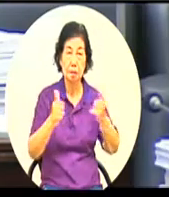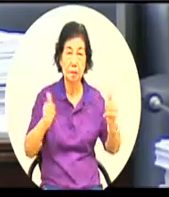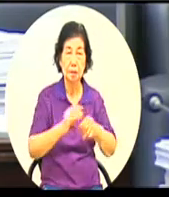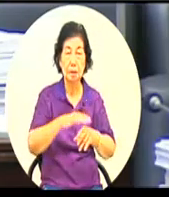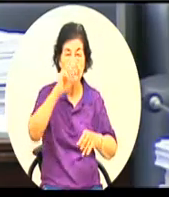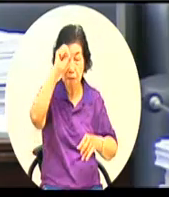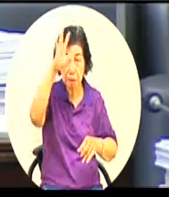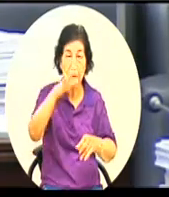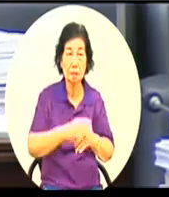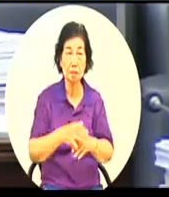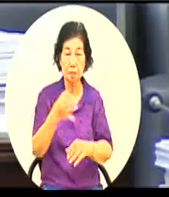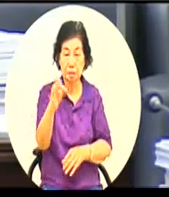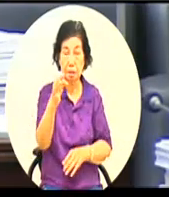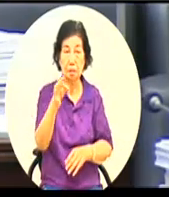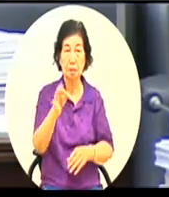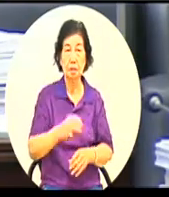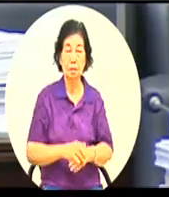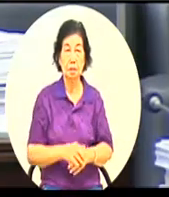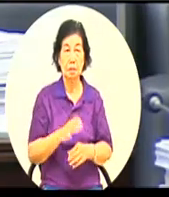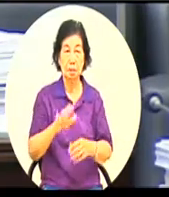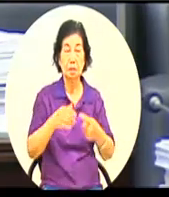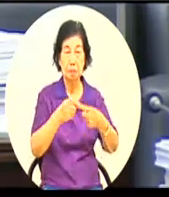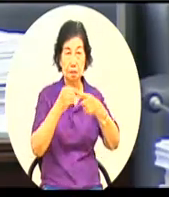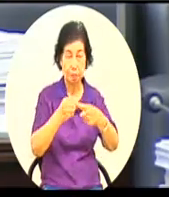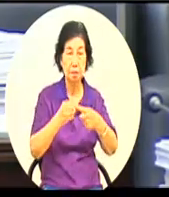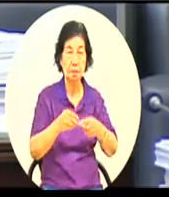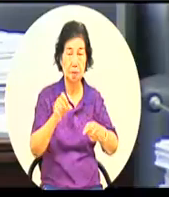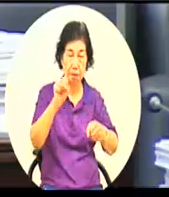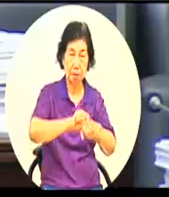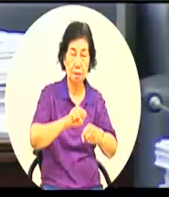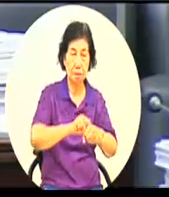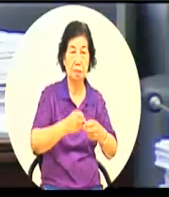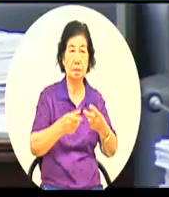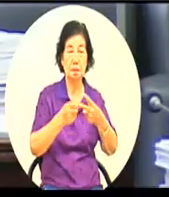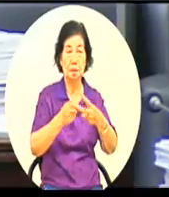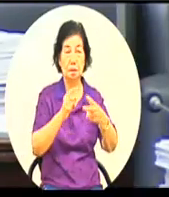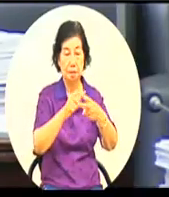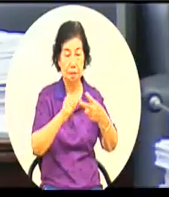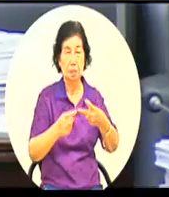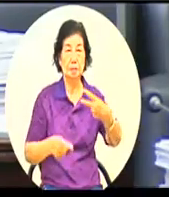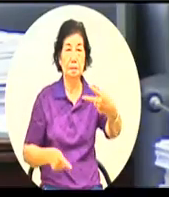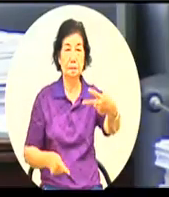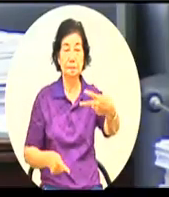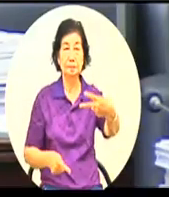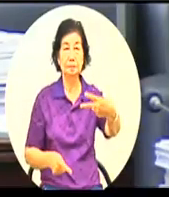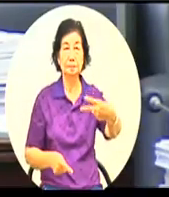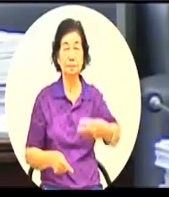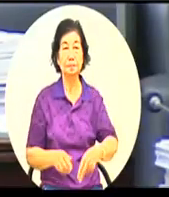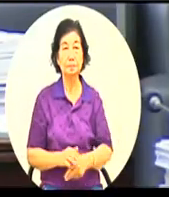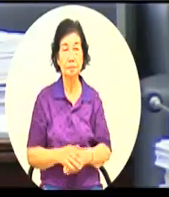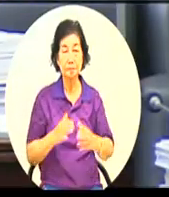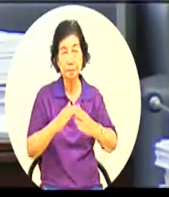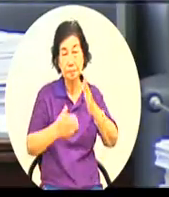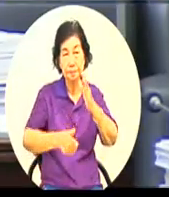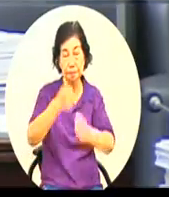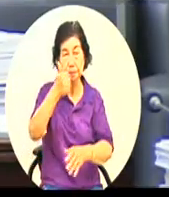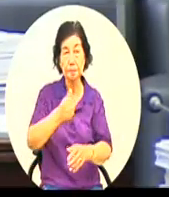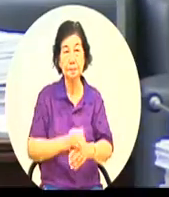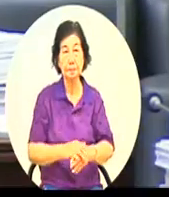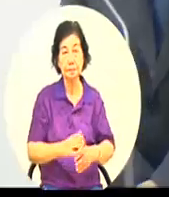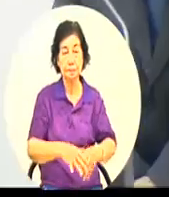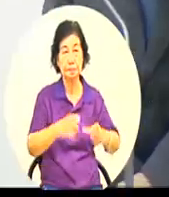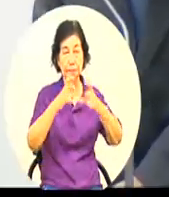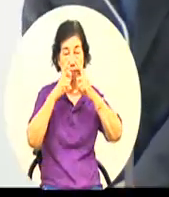这唔免我阁，互你答复这一项，你阁跟一项就好来。来，市长你答复来。 请市长回答。